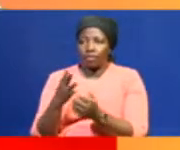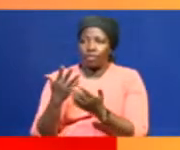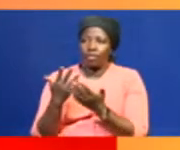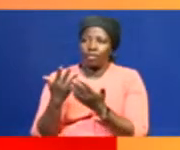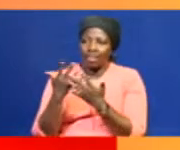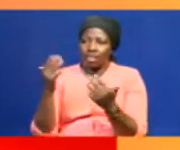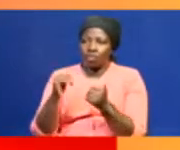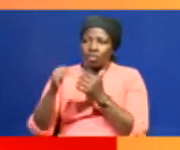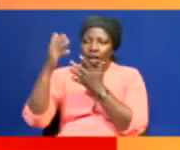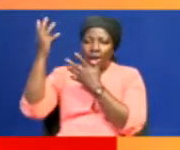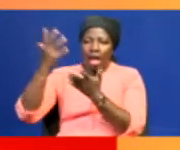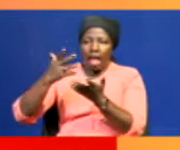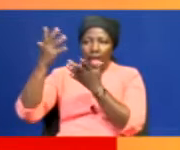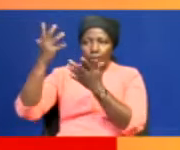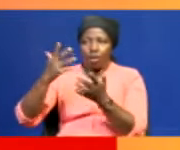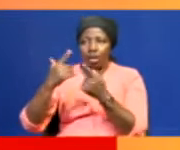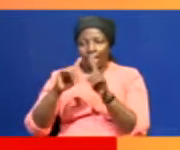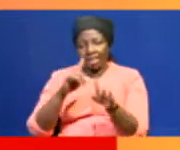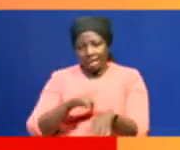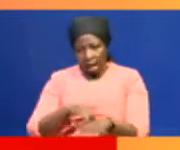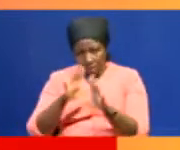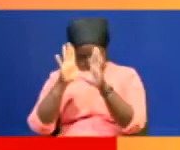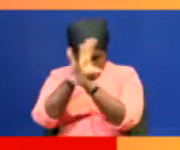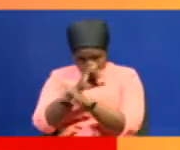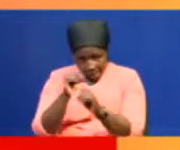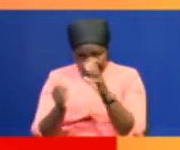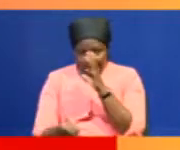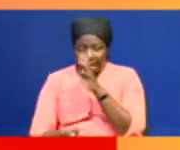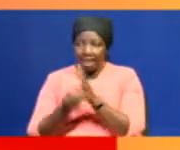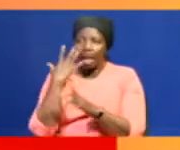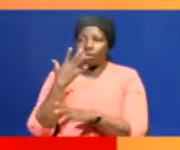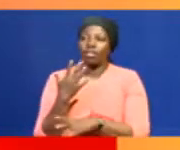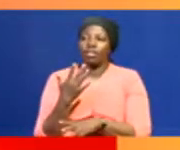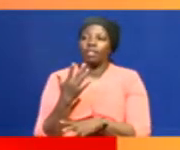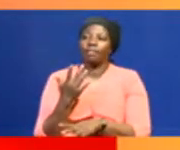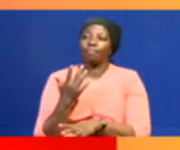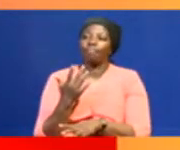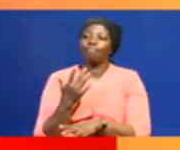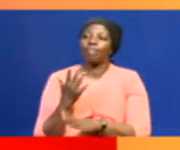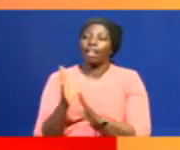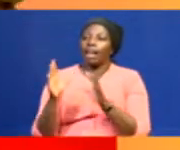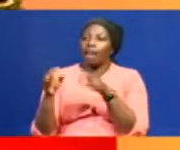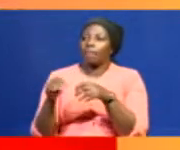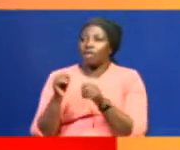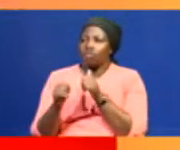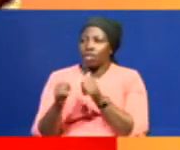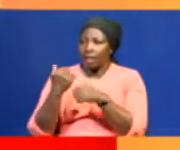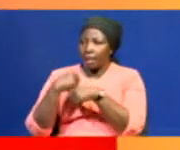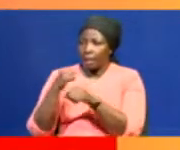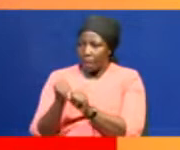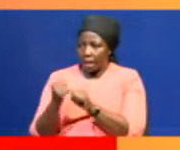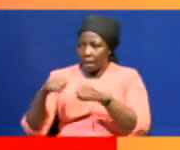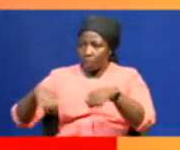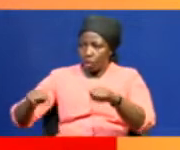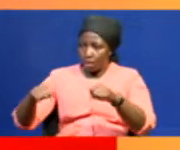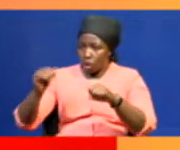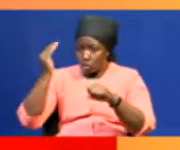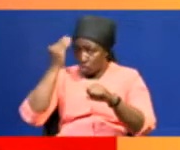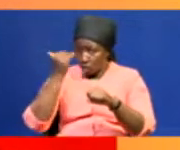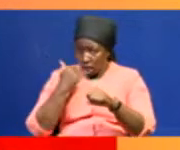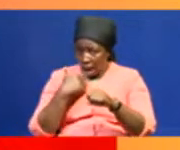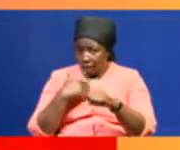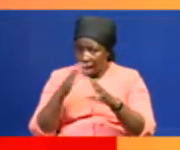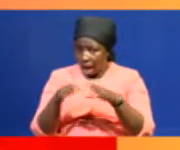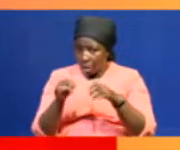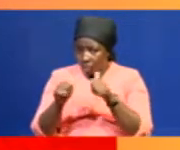Lakini tulipokuwa na His Excellency the President akilaunch ile kampuni pale yenye assemble hapa, unajua tuko na kampuni na assemble hizo